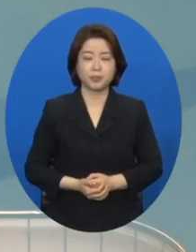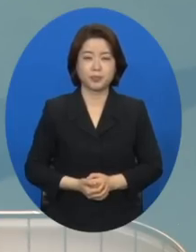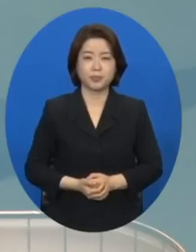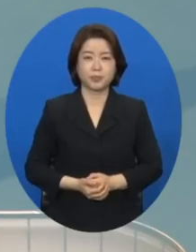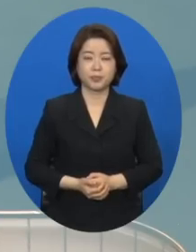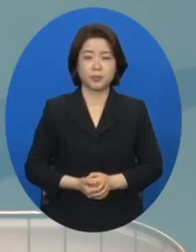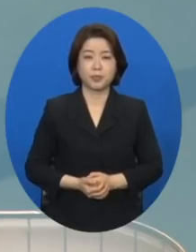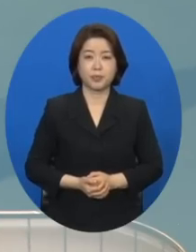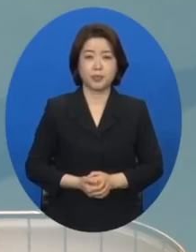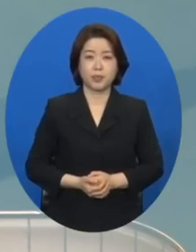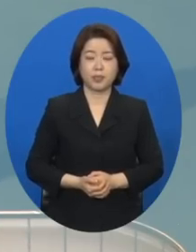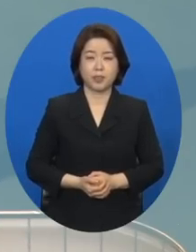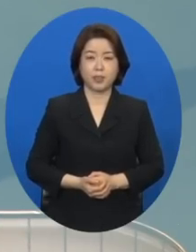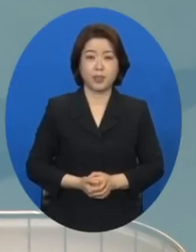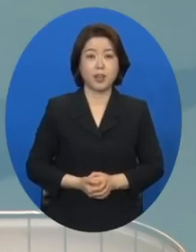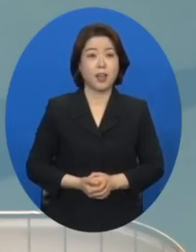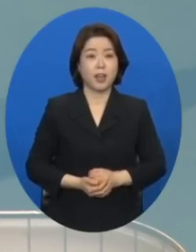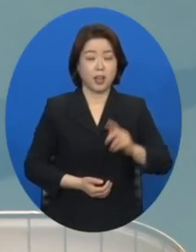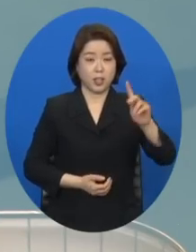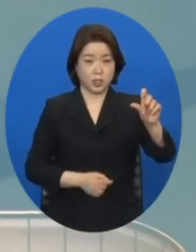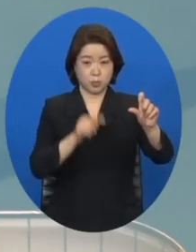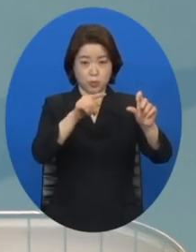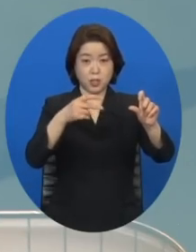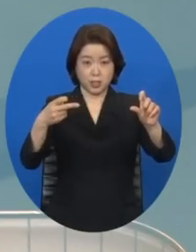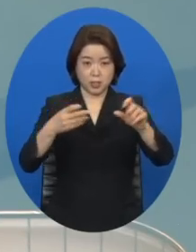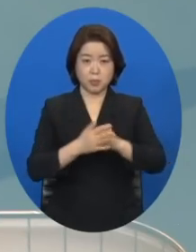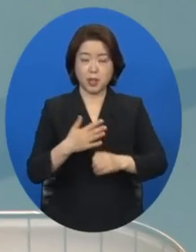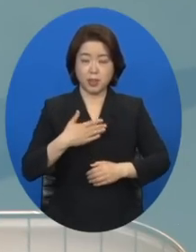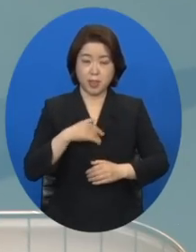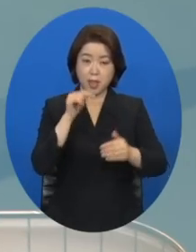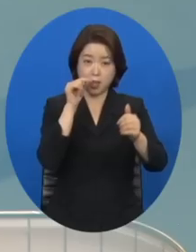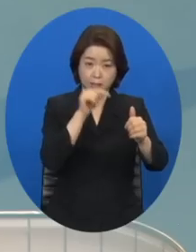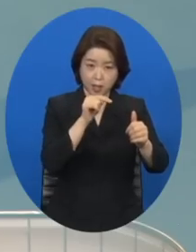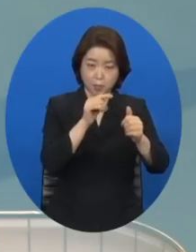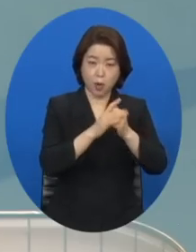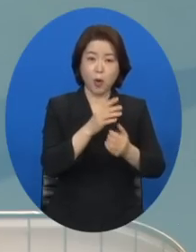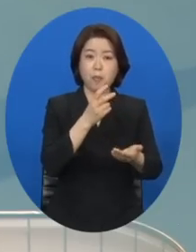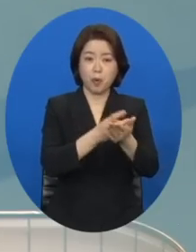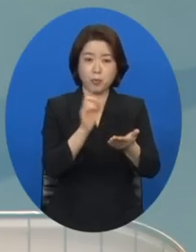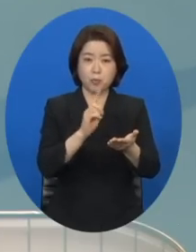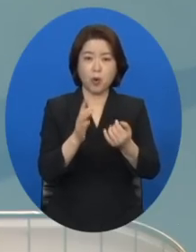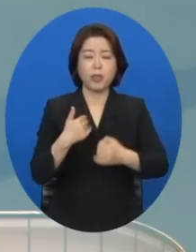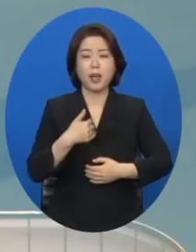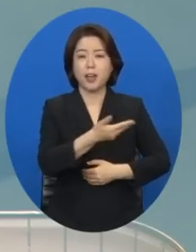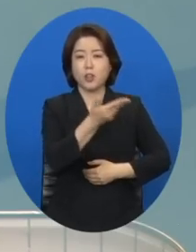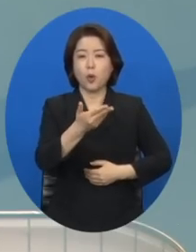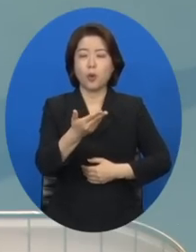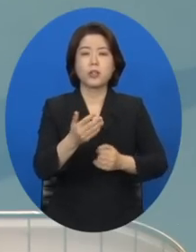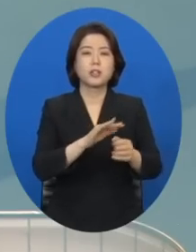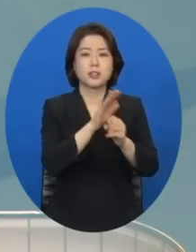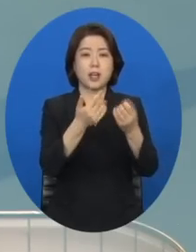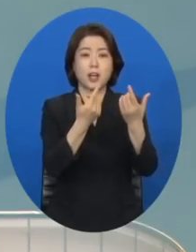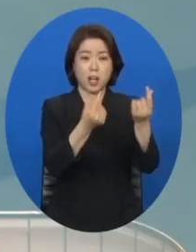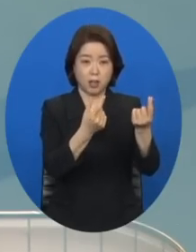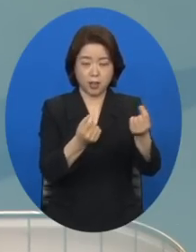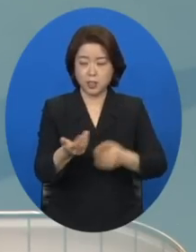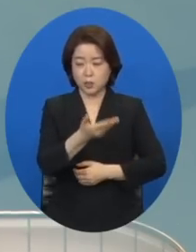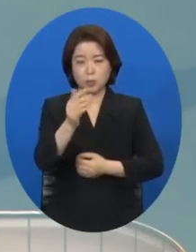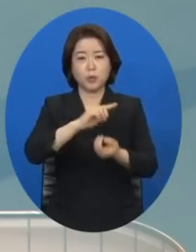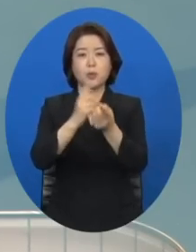12절 말씀이죠 내 계명은 이것이다 내가 너희를 사랑한 것 같이 너희도 서로 사랑하여라